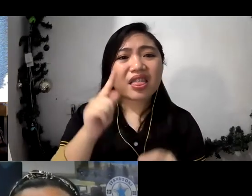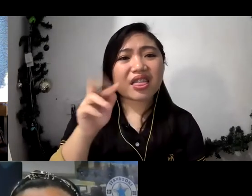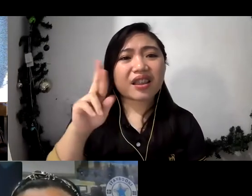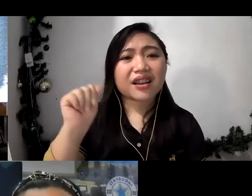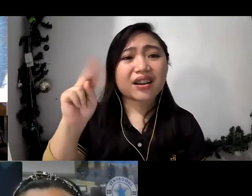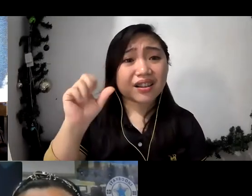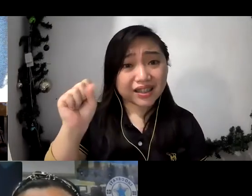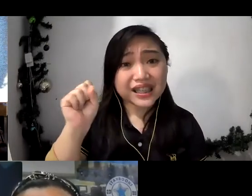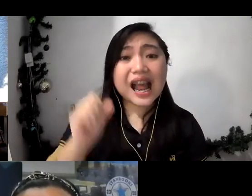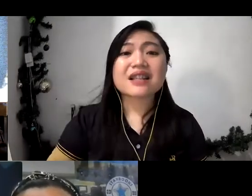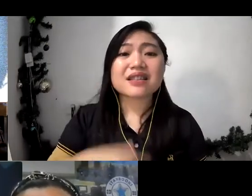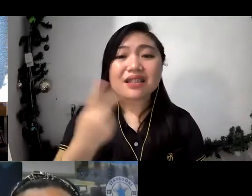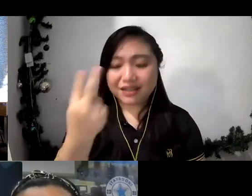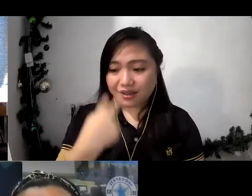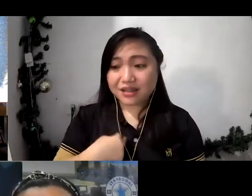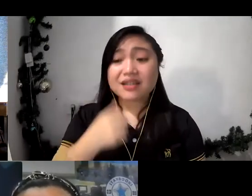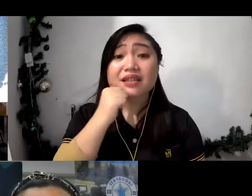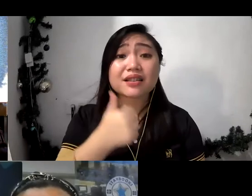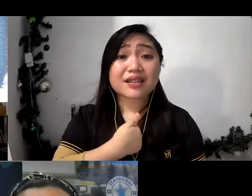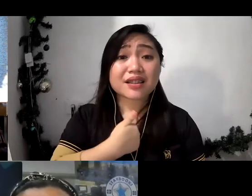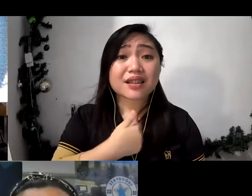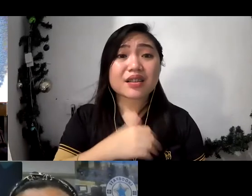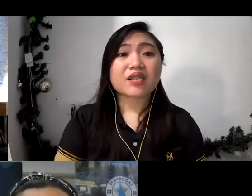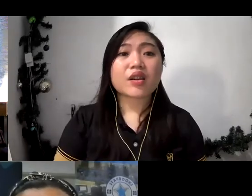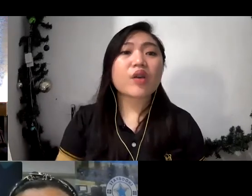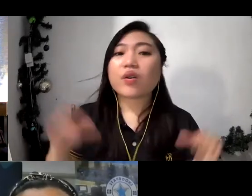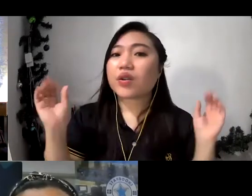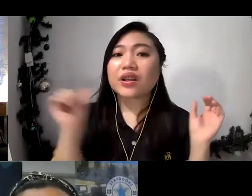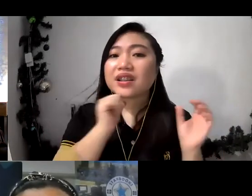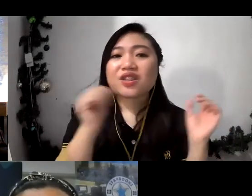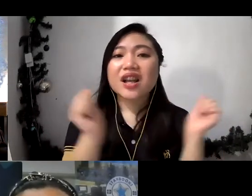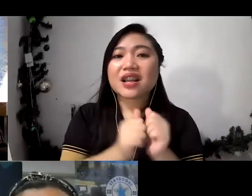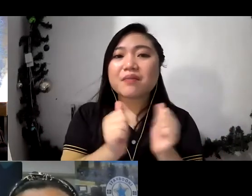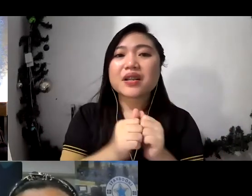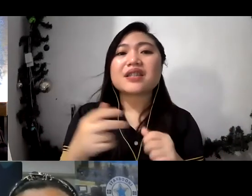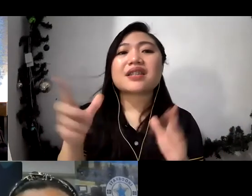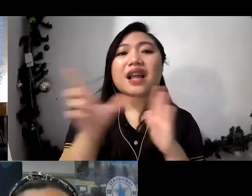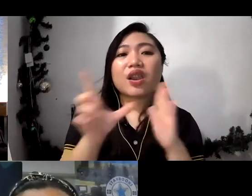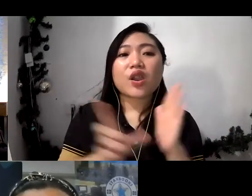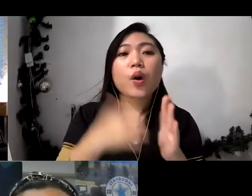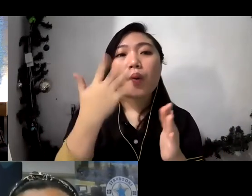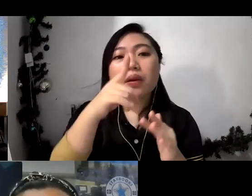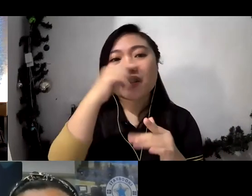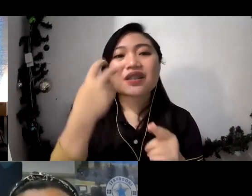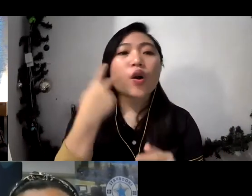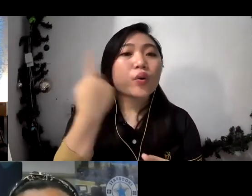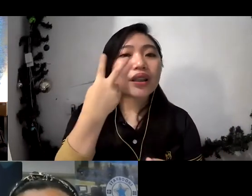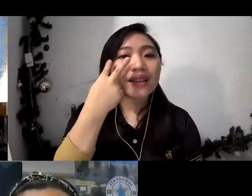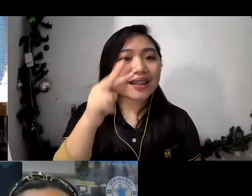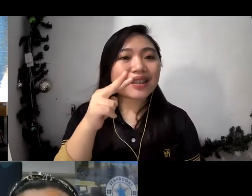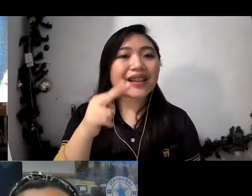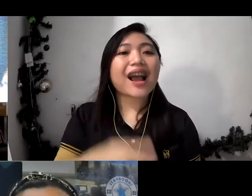niya sa sarili niya ay babae, hindi po siya mabe-benefit ng batas dahil ang ating batas nakatingin pa rin na ang biological sex niya